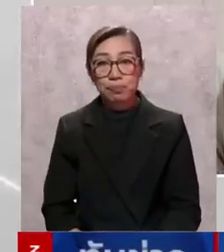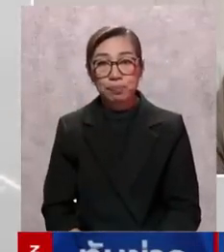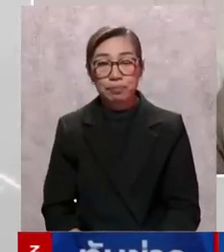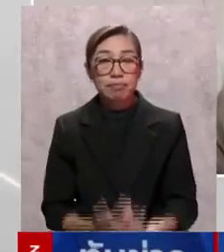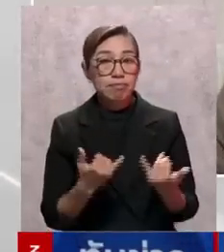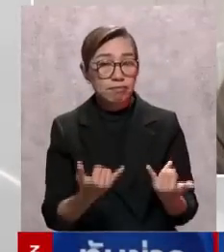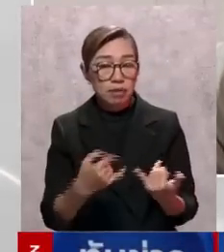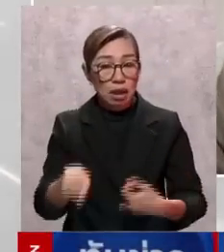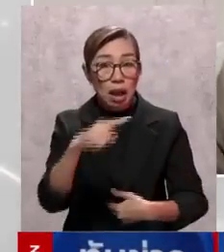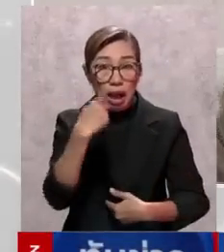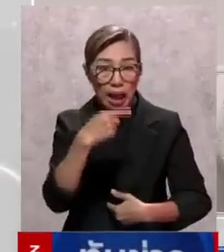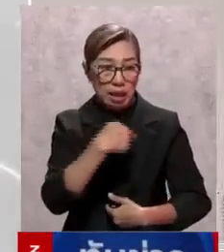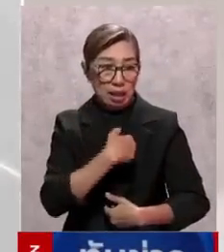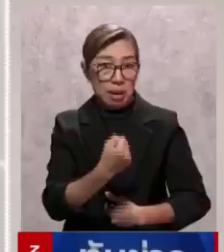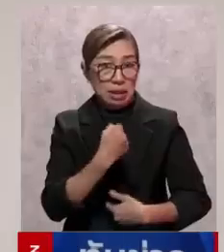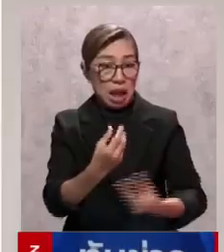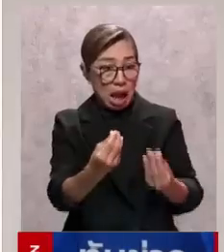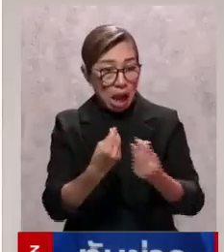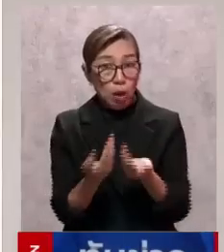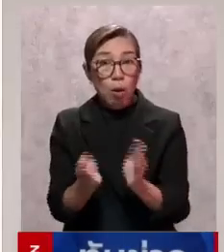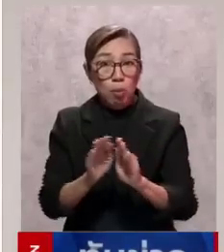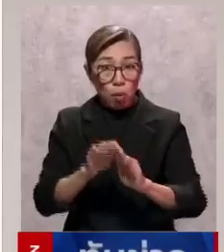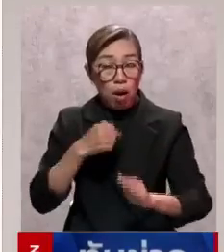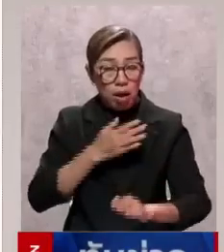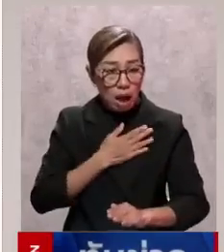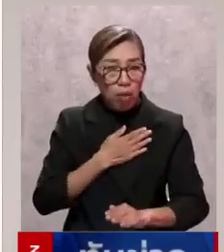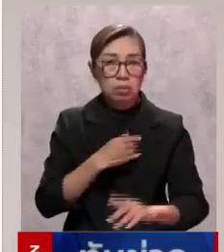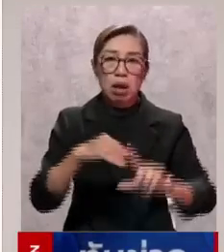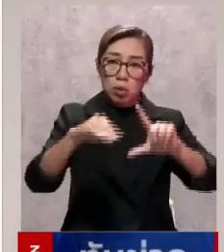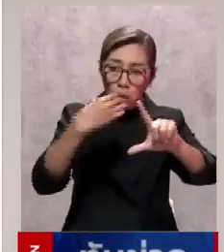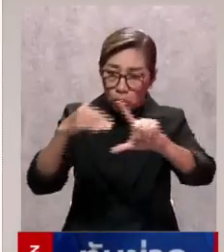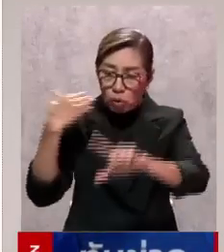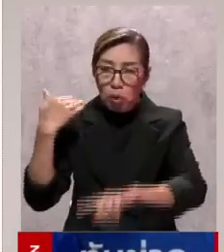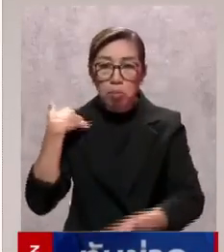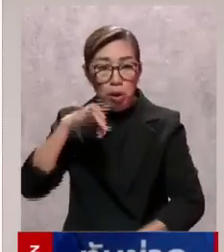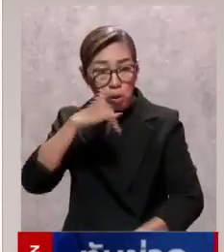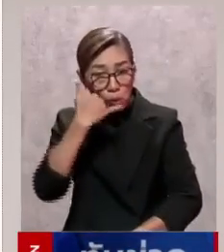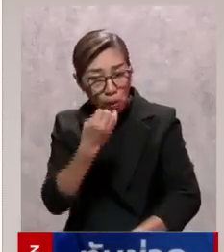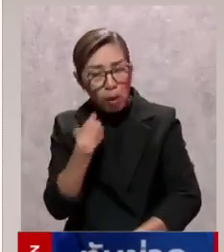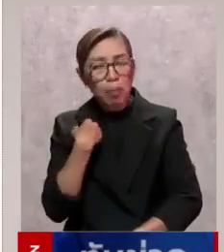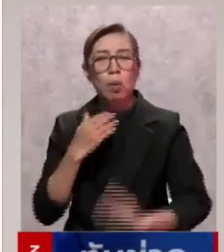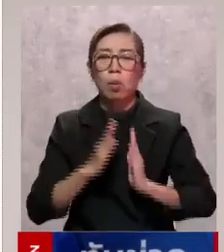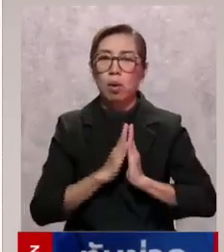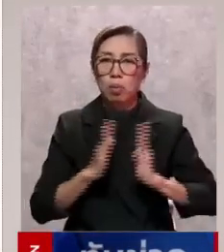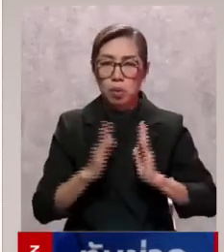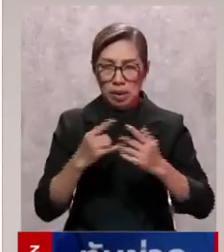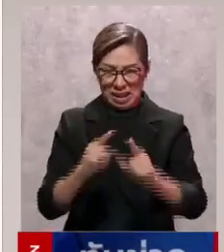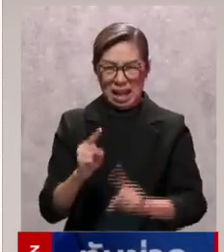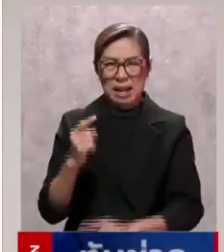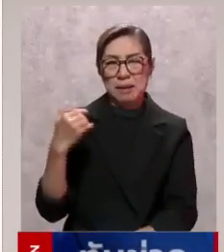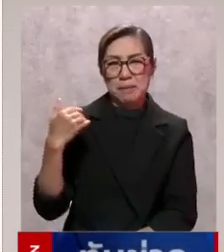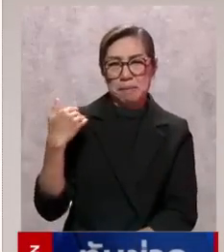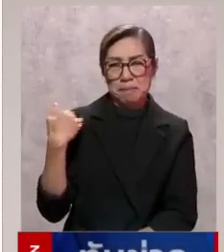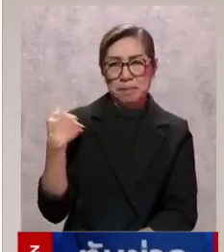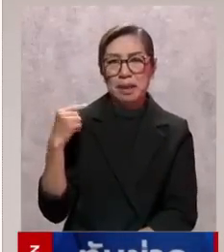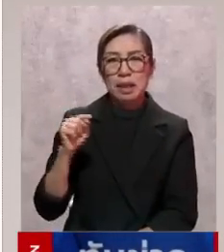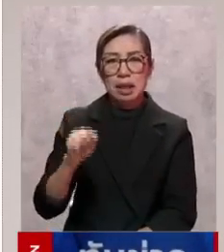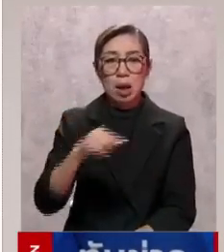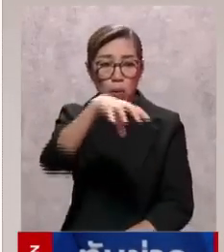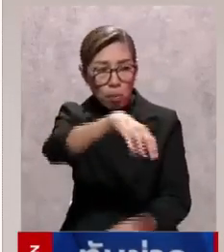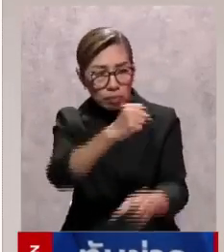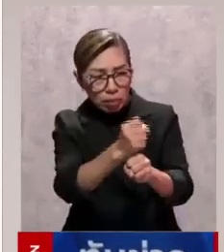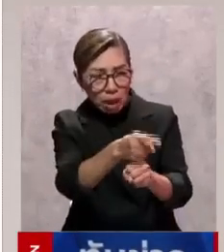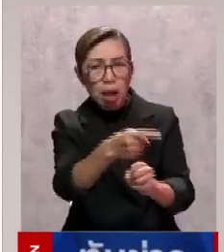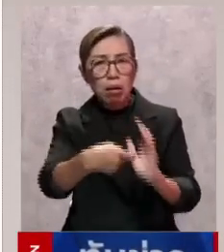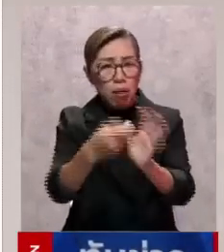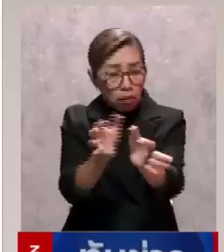อบคุณทุกกำลังใจเลยที่ทุกท่านส่งให้จากทุกช่องทางนะคะแต่ประเด็นที่มีการชี้แจงของหน่วยงานที่เกี่ยว